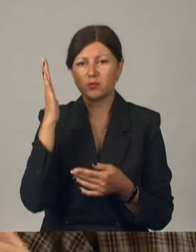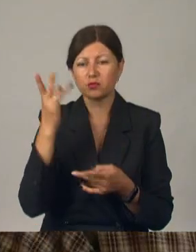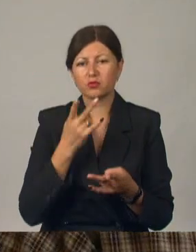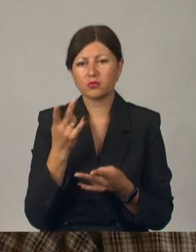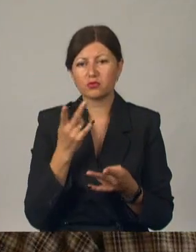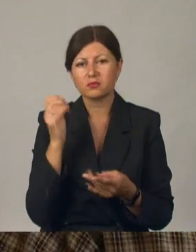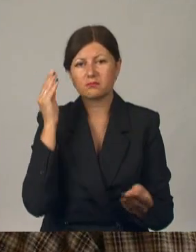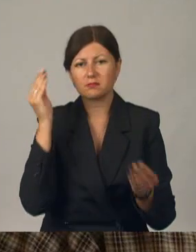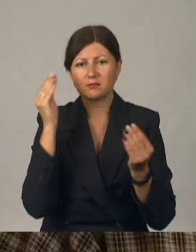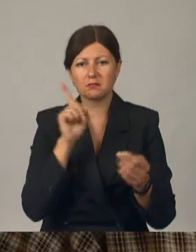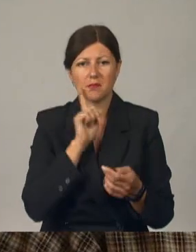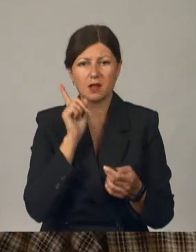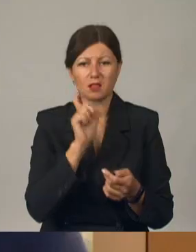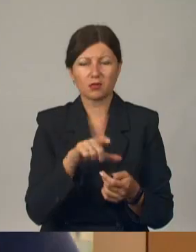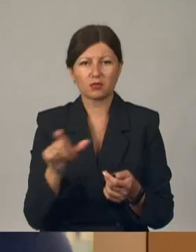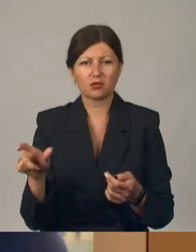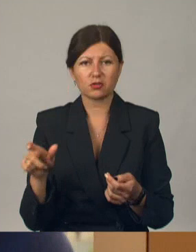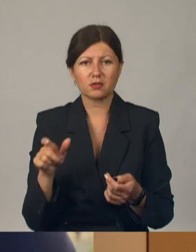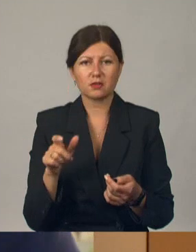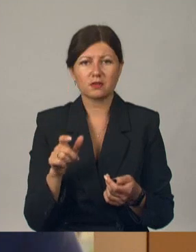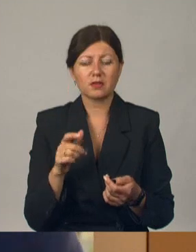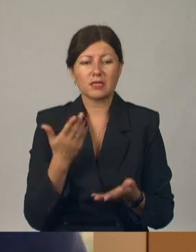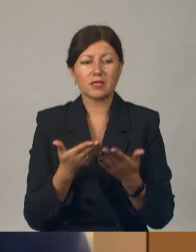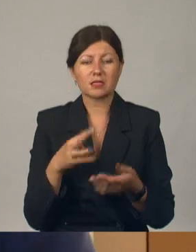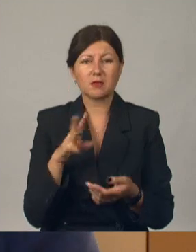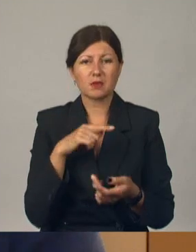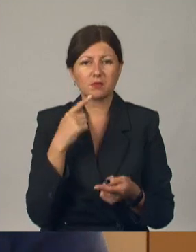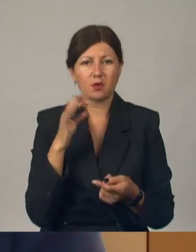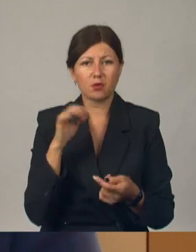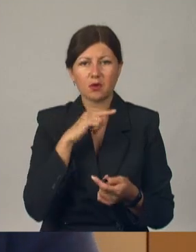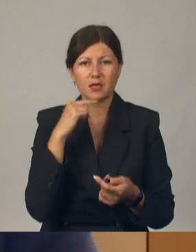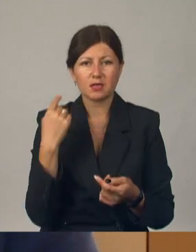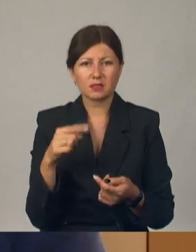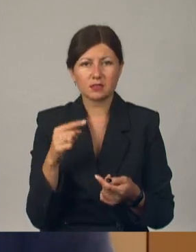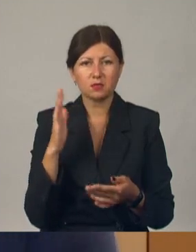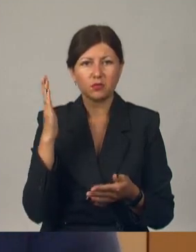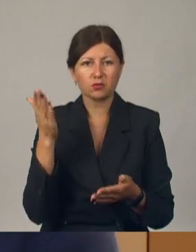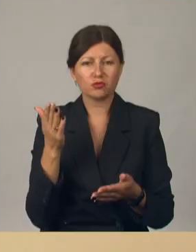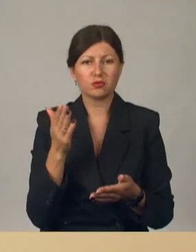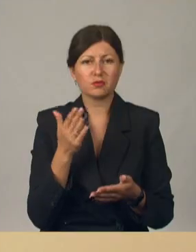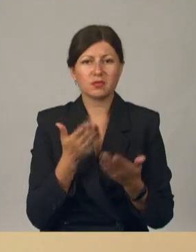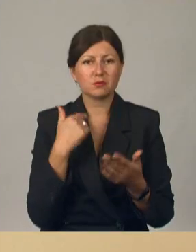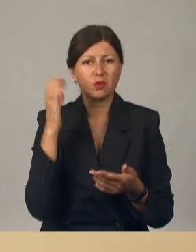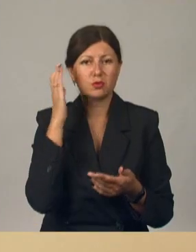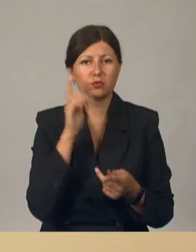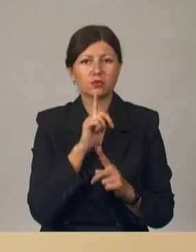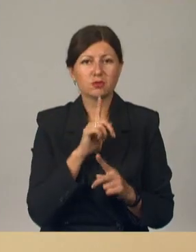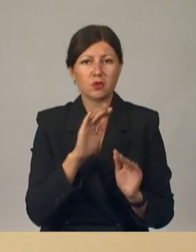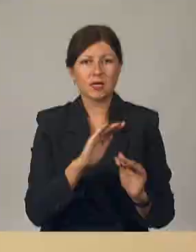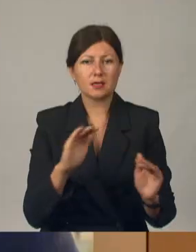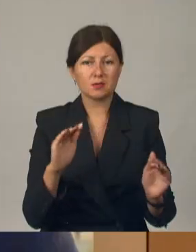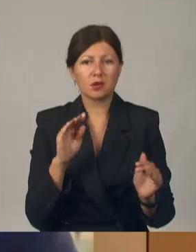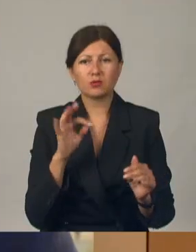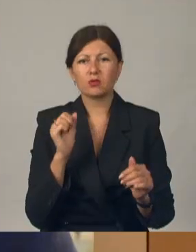ориентироваться на мнение молодежи. Если мы говорим о России будущего, если мы их не будем слушать, там сидящих ребят, мы можем сколько